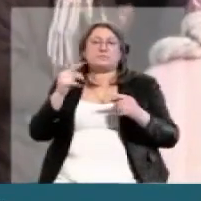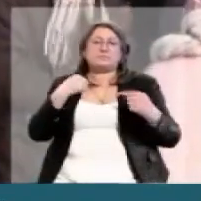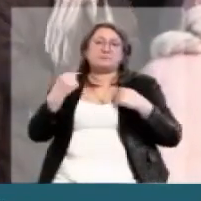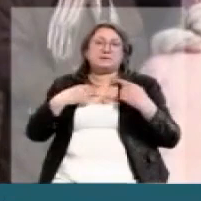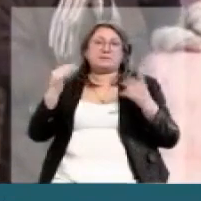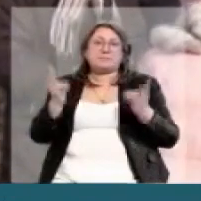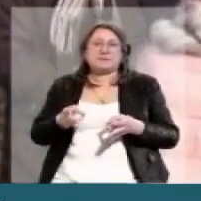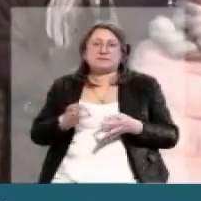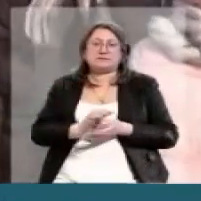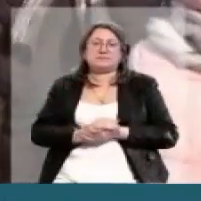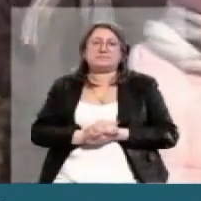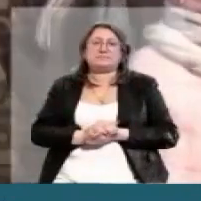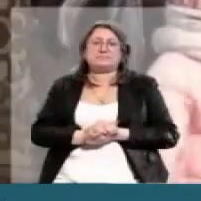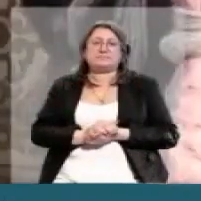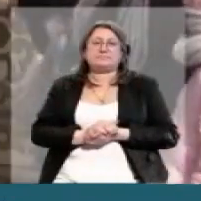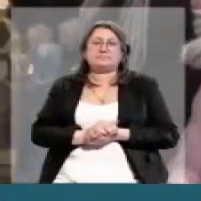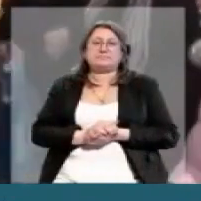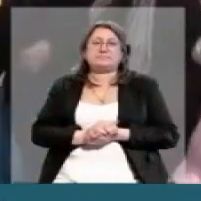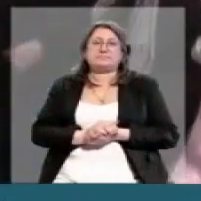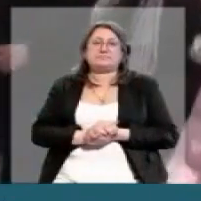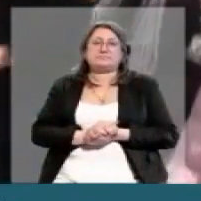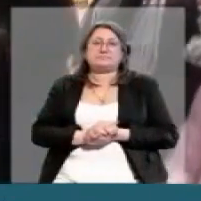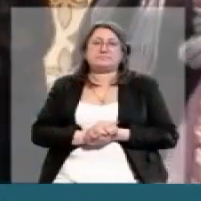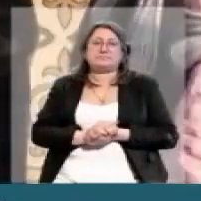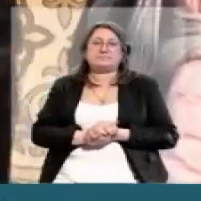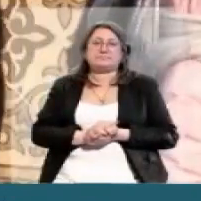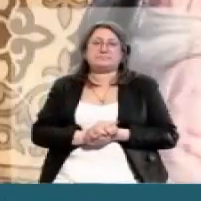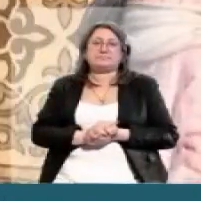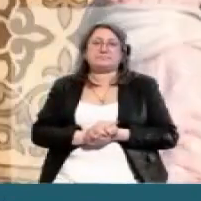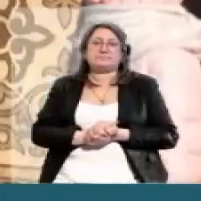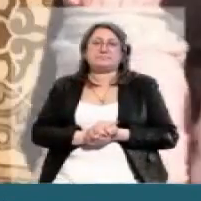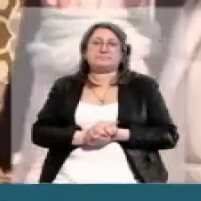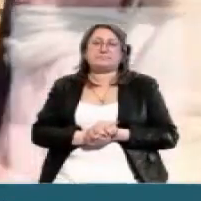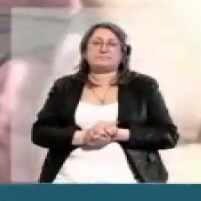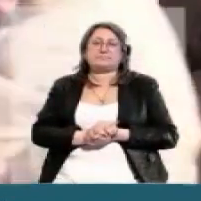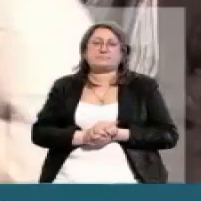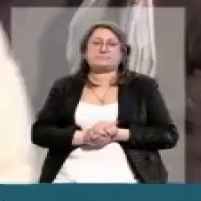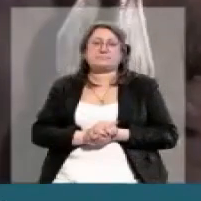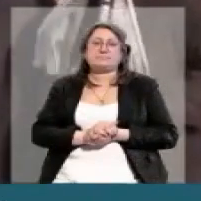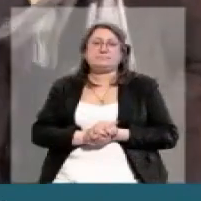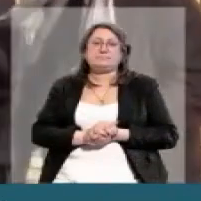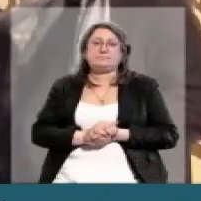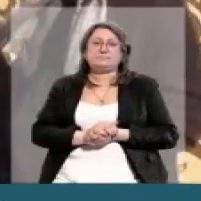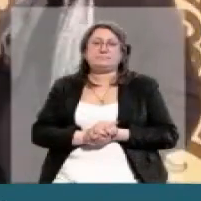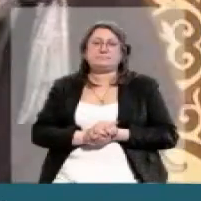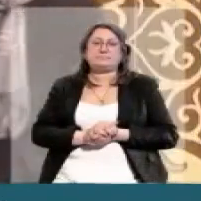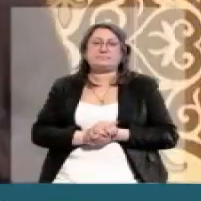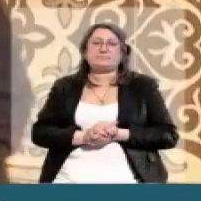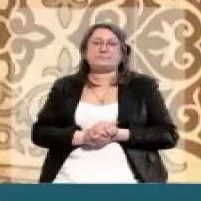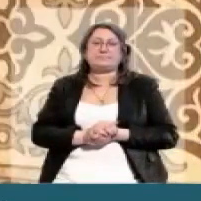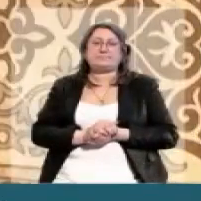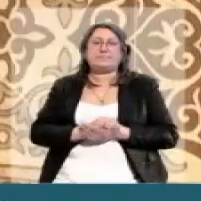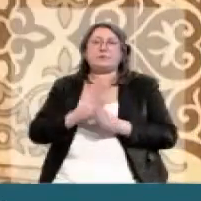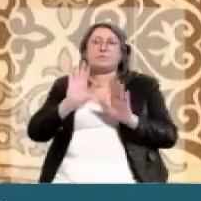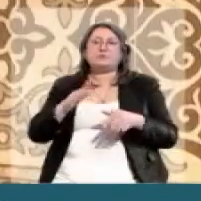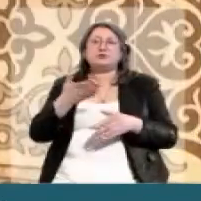бір атты қайғы сақтасын. Елімізге байлық берсін, жастарымыз өсіп, айдай ашық, күндей күліндеп, жылдай